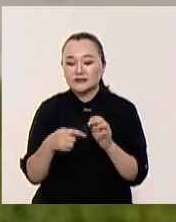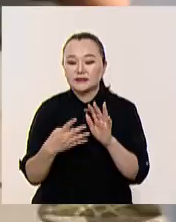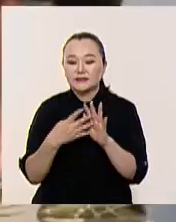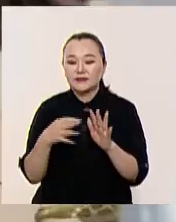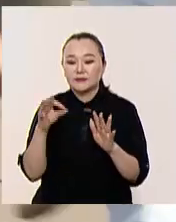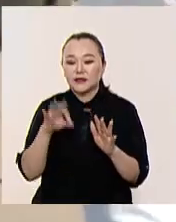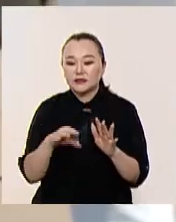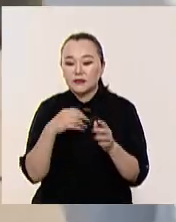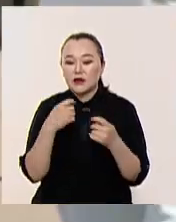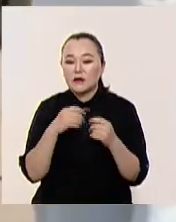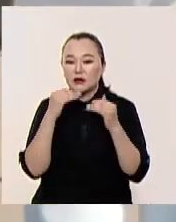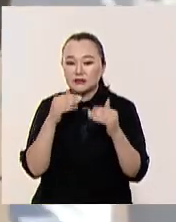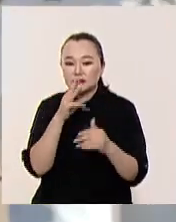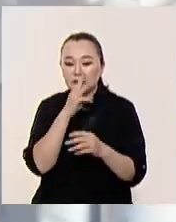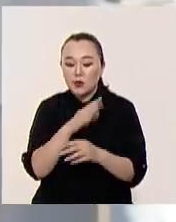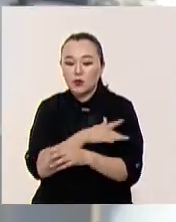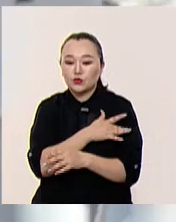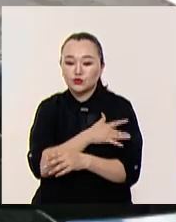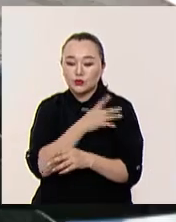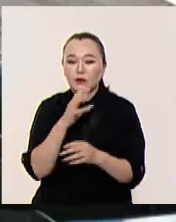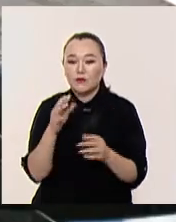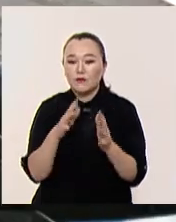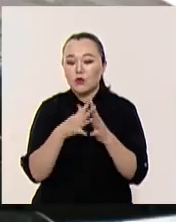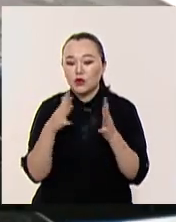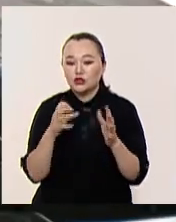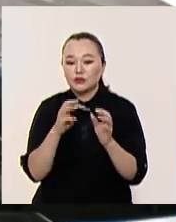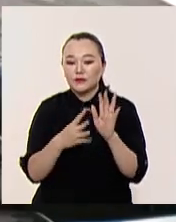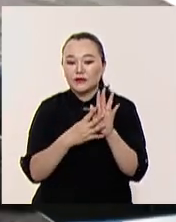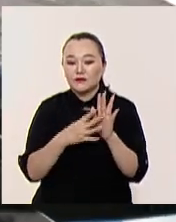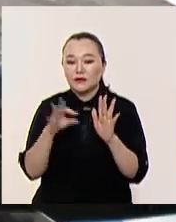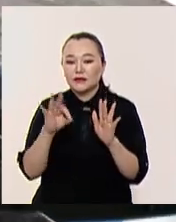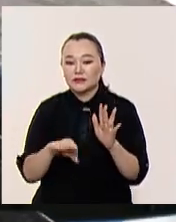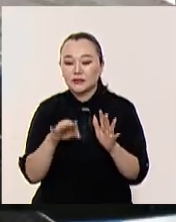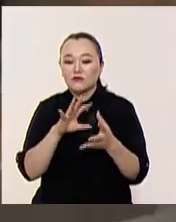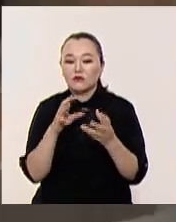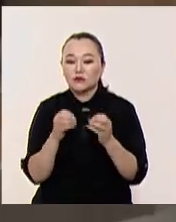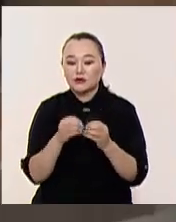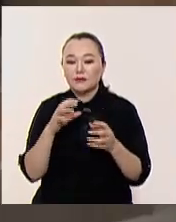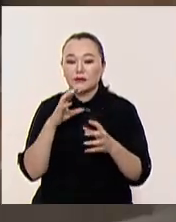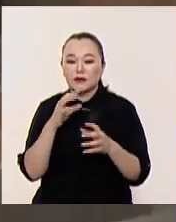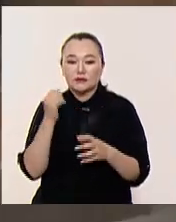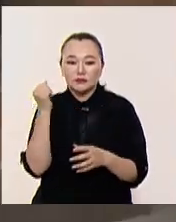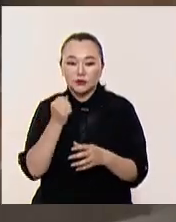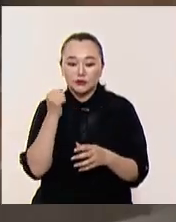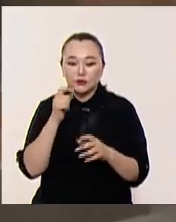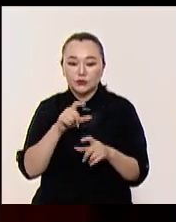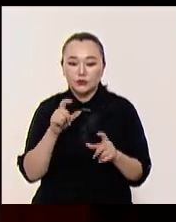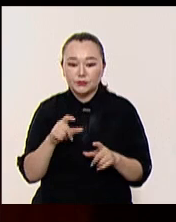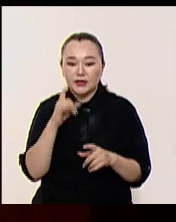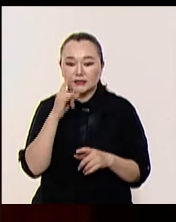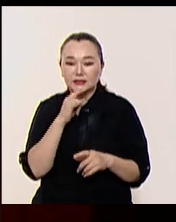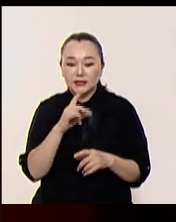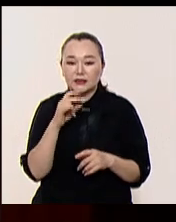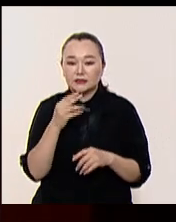11,9%. Цены за платные услуги поднялись более чем на 9%. Общемировая тенденция бьет по кошельку казахстанцев.